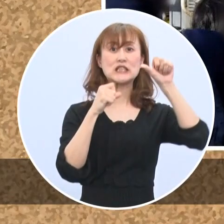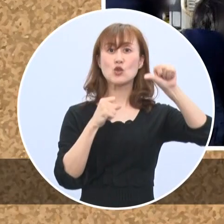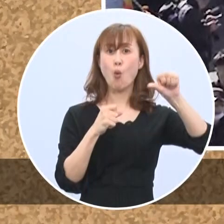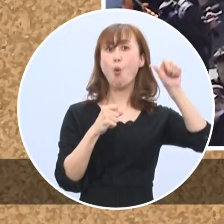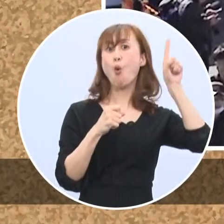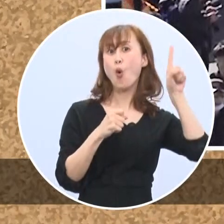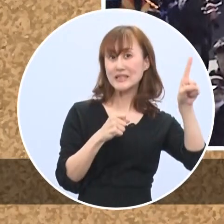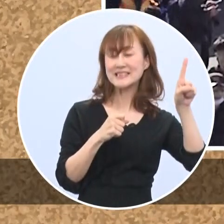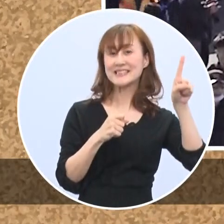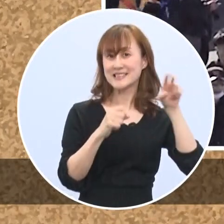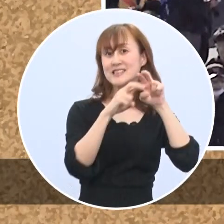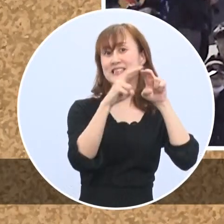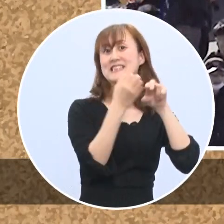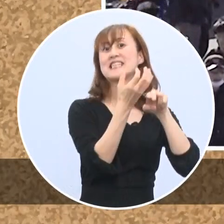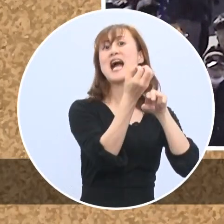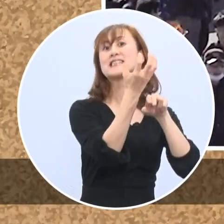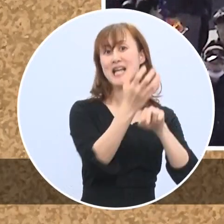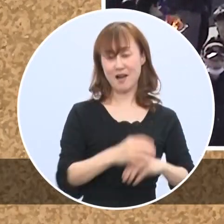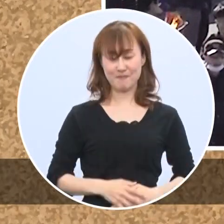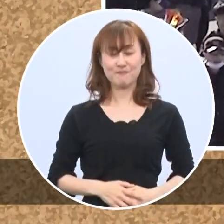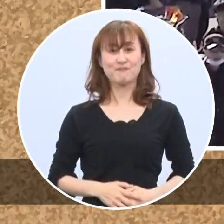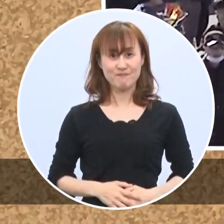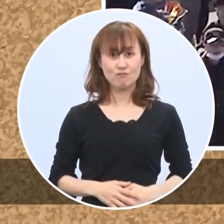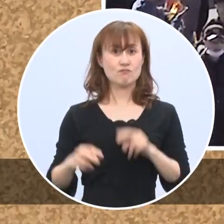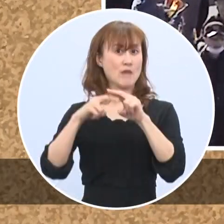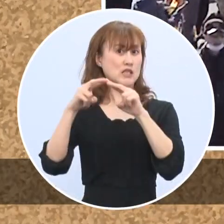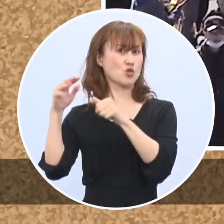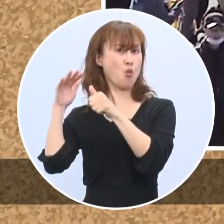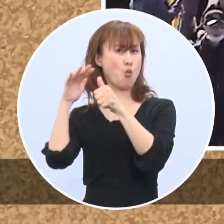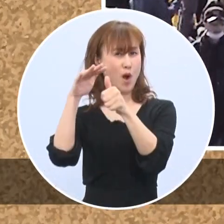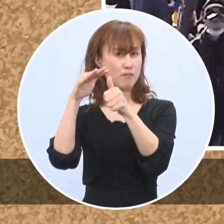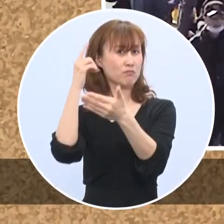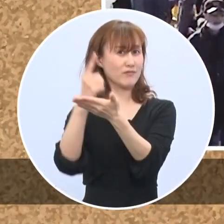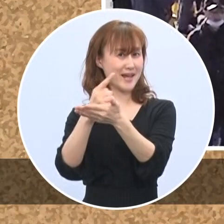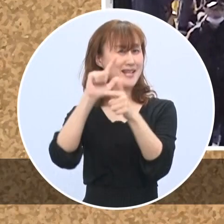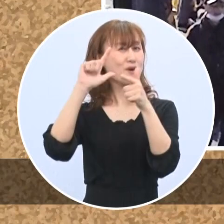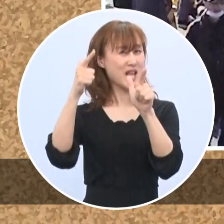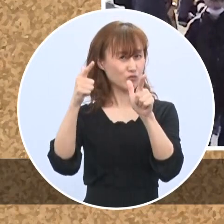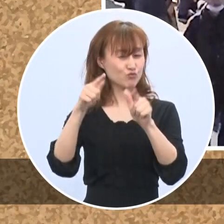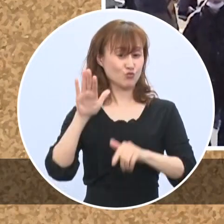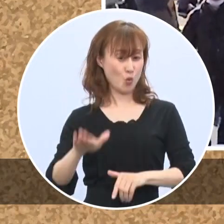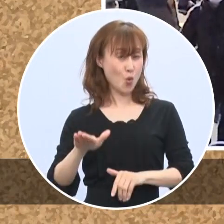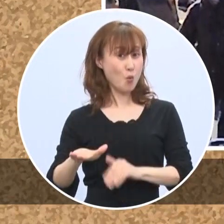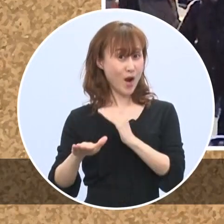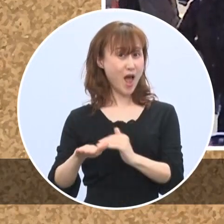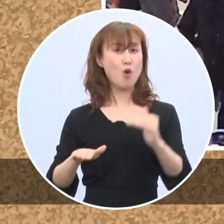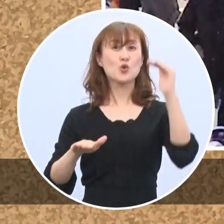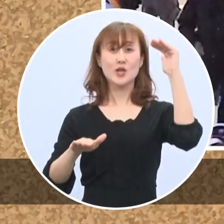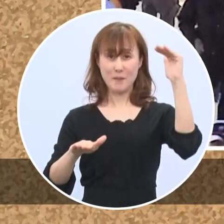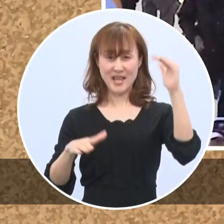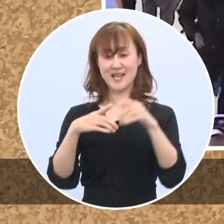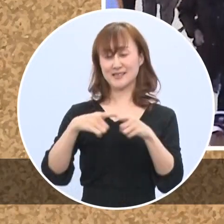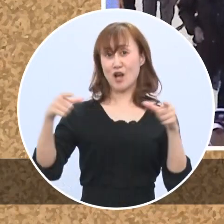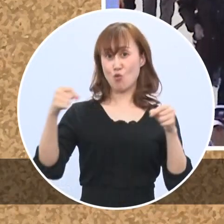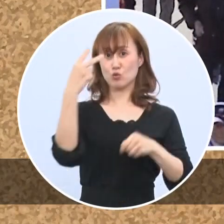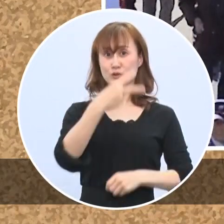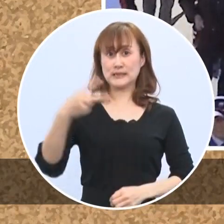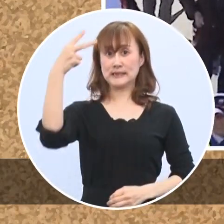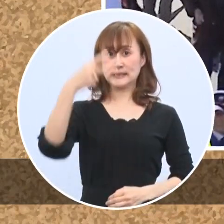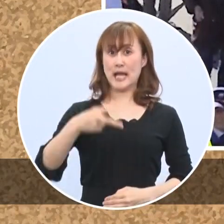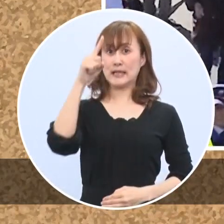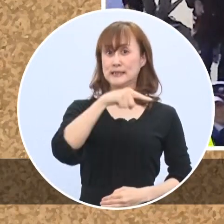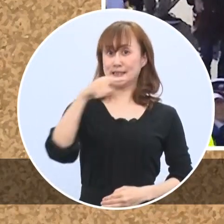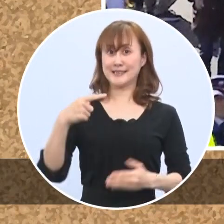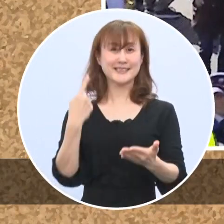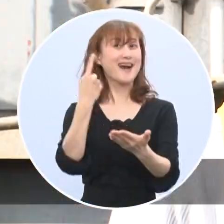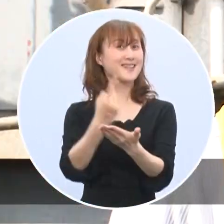車当日は鉄道ファンだけでなく子どもから大人まで全国から約2千人が参加しました